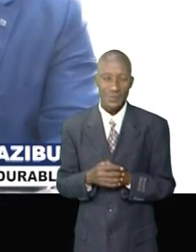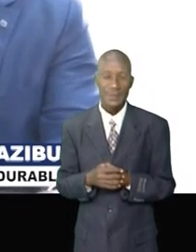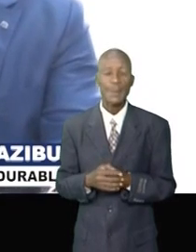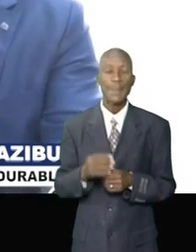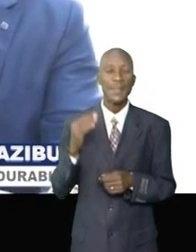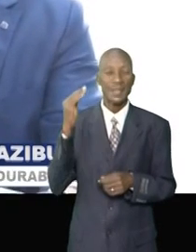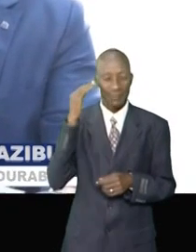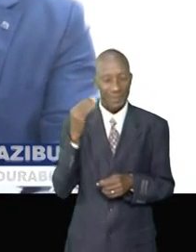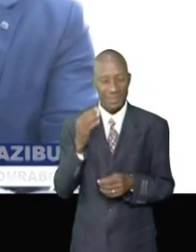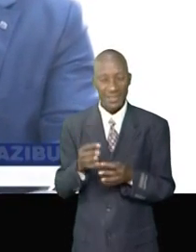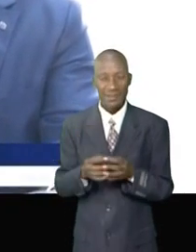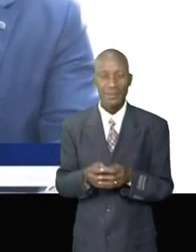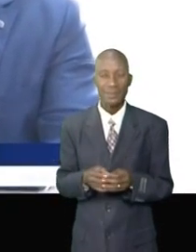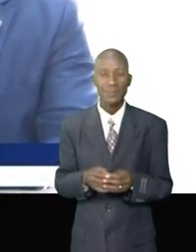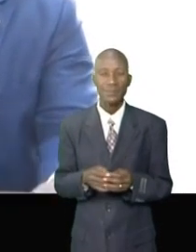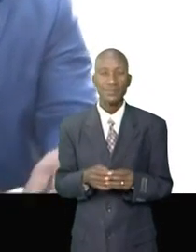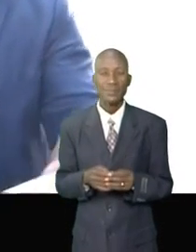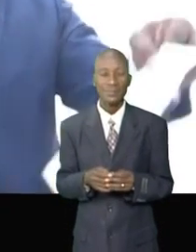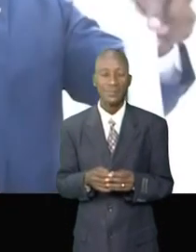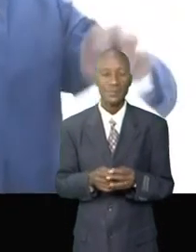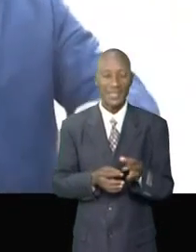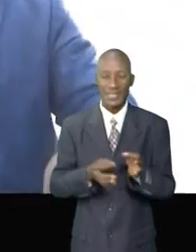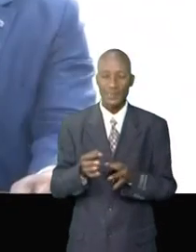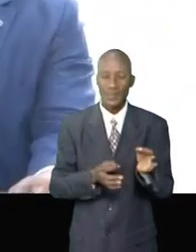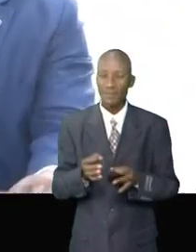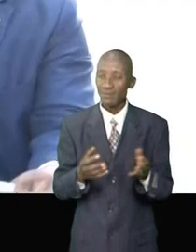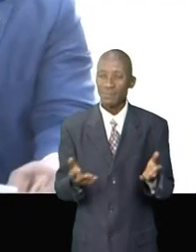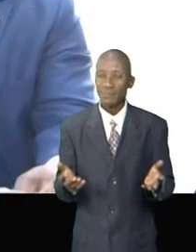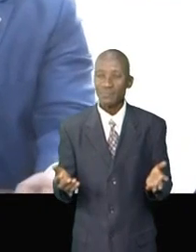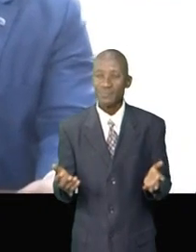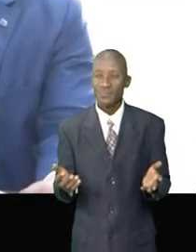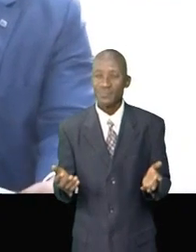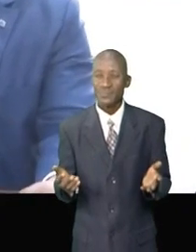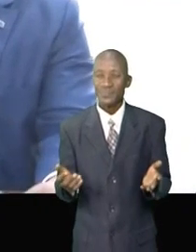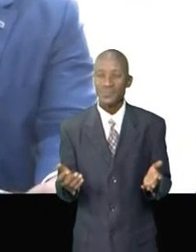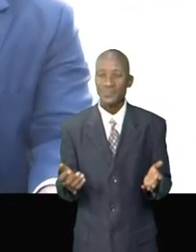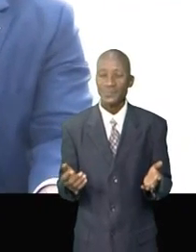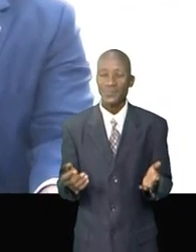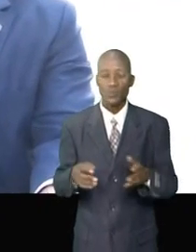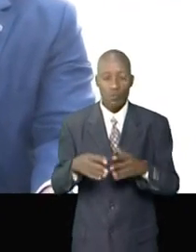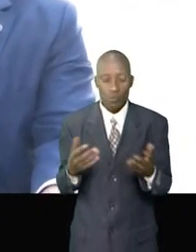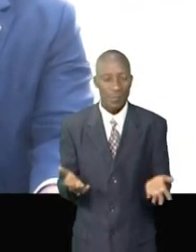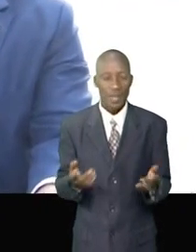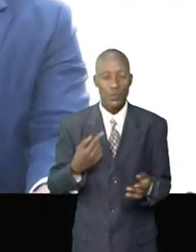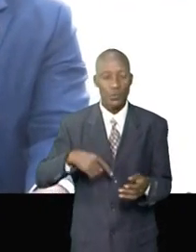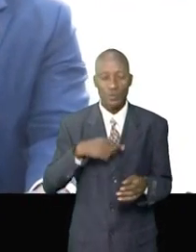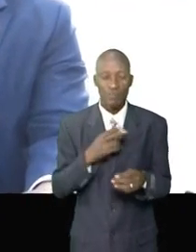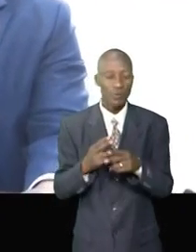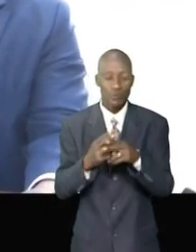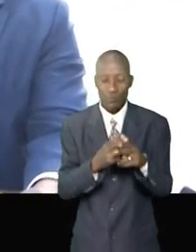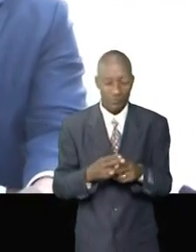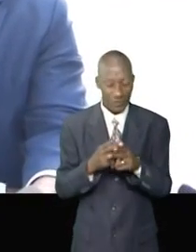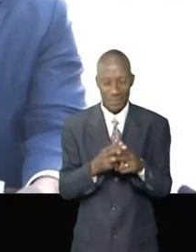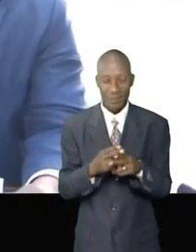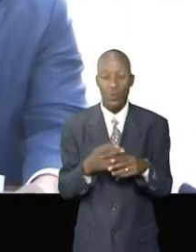tous des pratiques positives. La coordination par l'État, à partir du gouvernement central